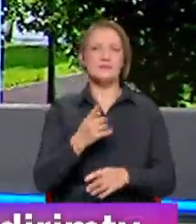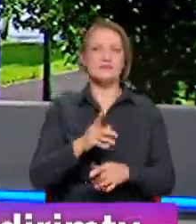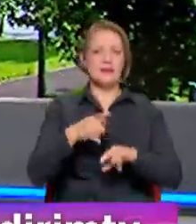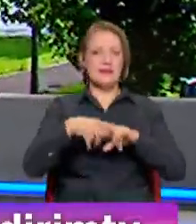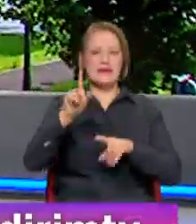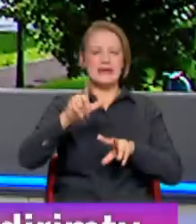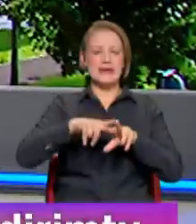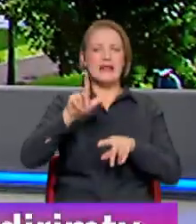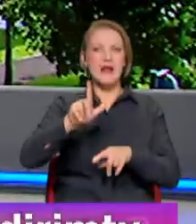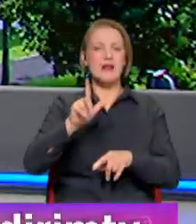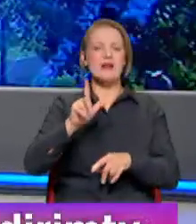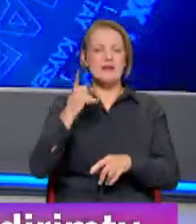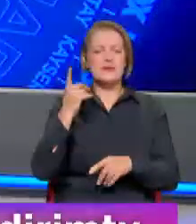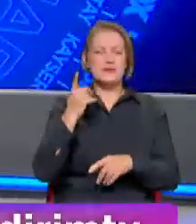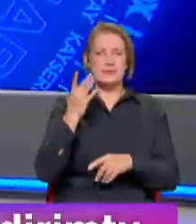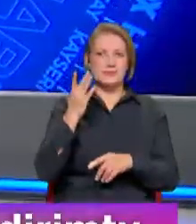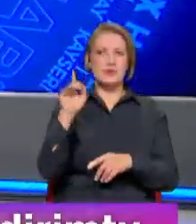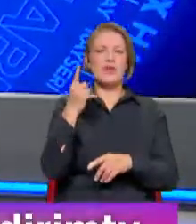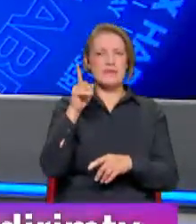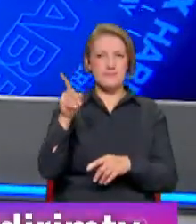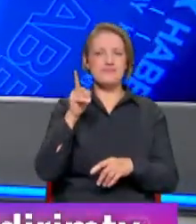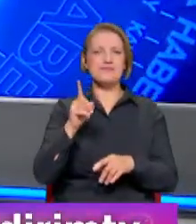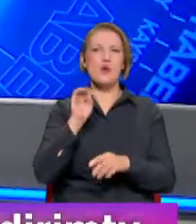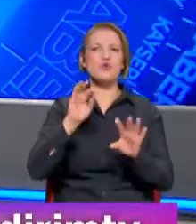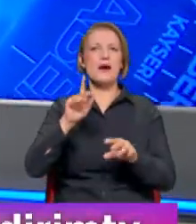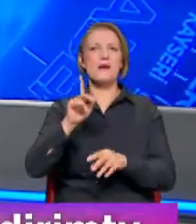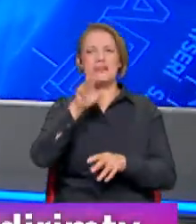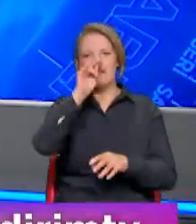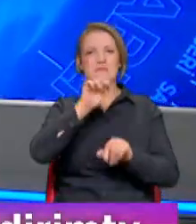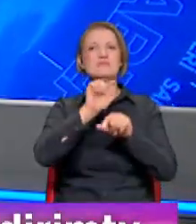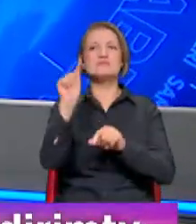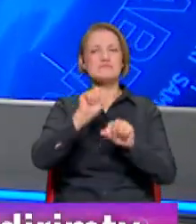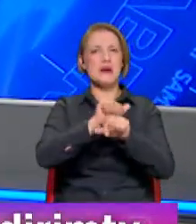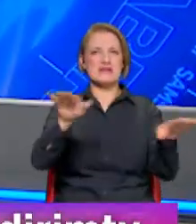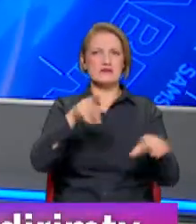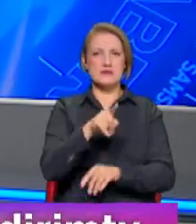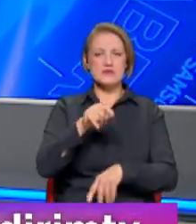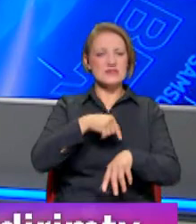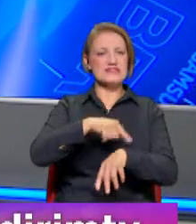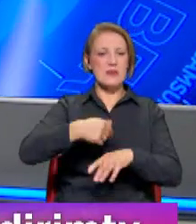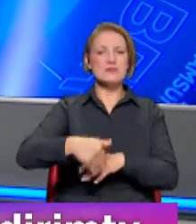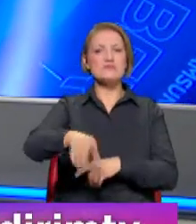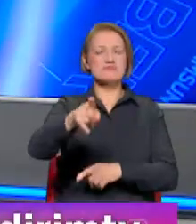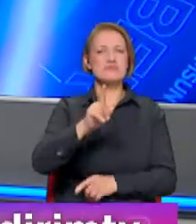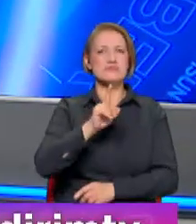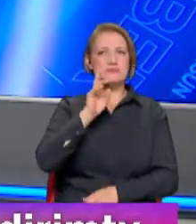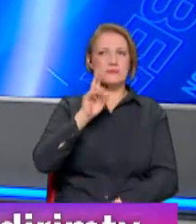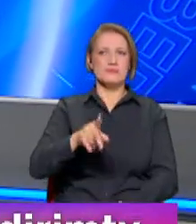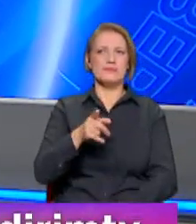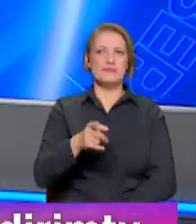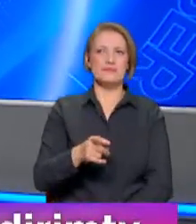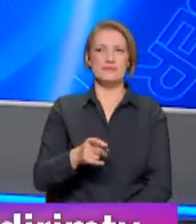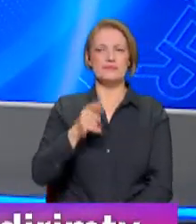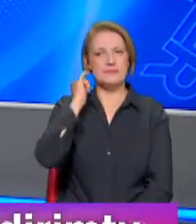Hilal'cim, hocamızın da tweet'ini hemen paylaşalım. Ama tabii ki bunu zaman göstereceğini rasyonel zeminlere